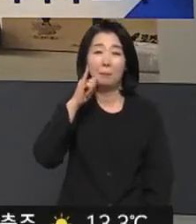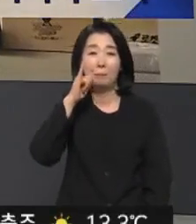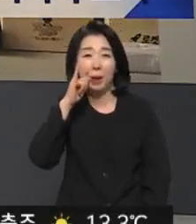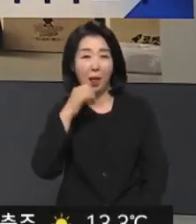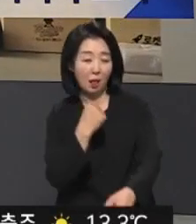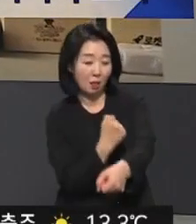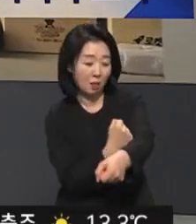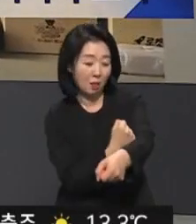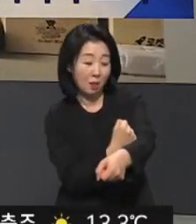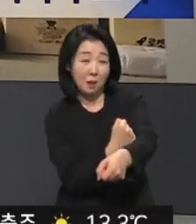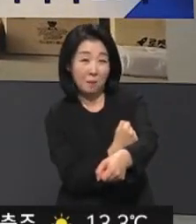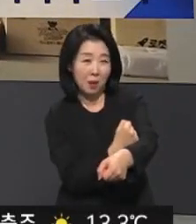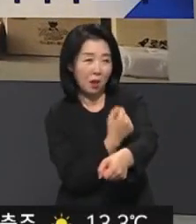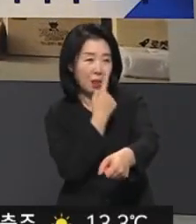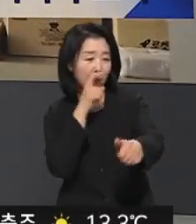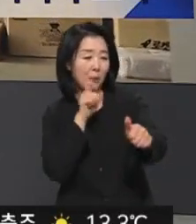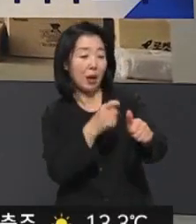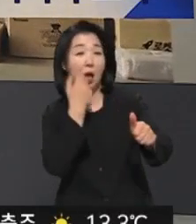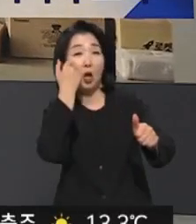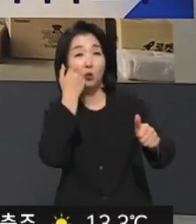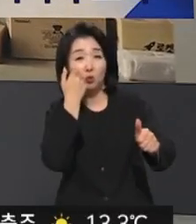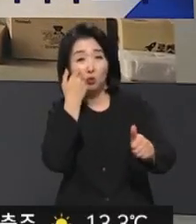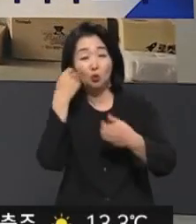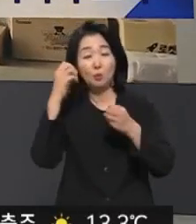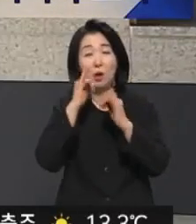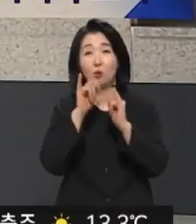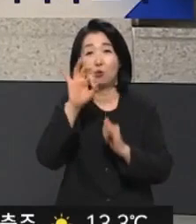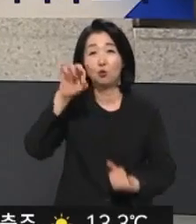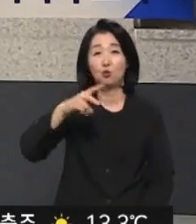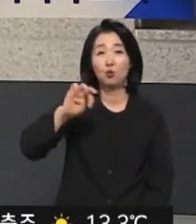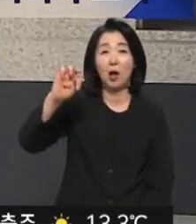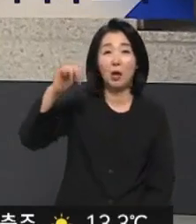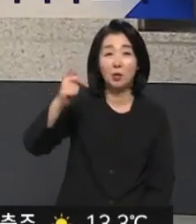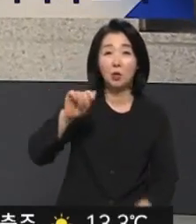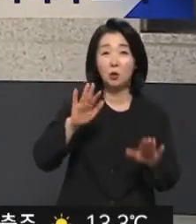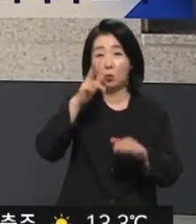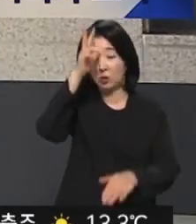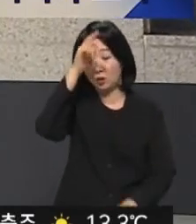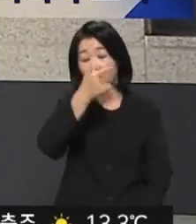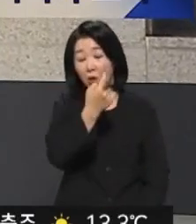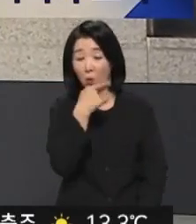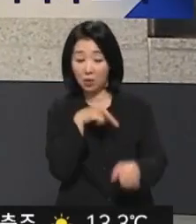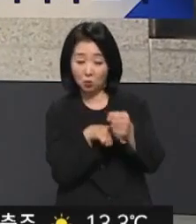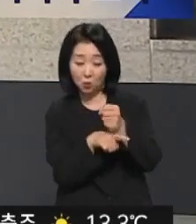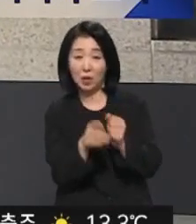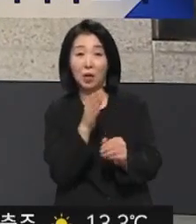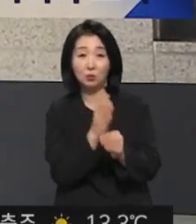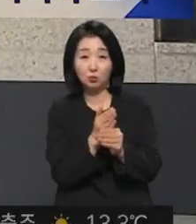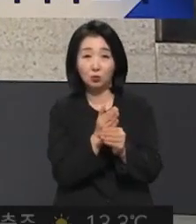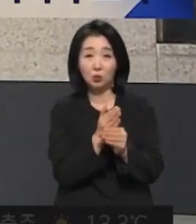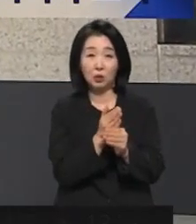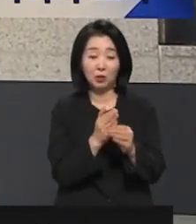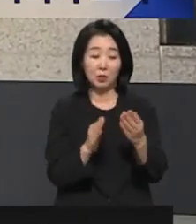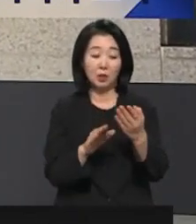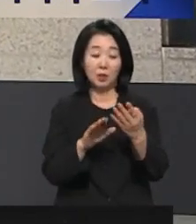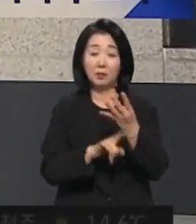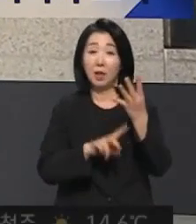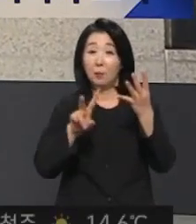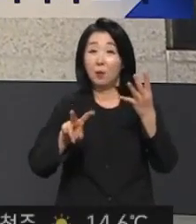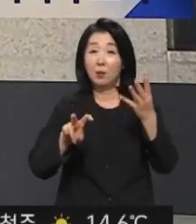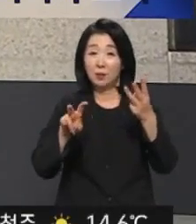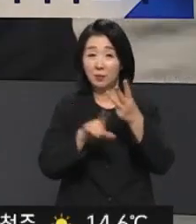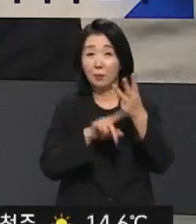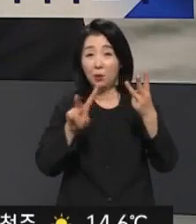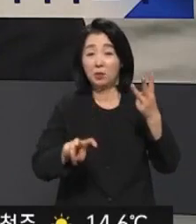마약류 취약 혐의를 받고 있죠. 배우 유아인 씨가 오늘 오전 경찰에 나와 조사를 받고 있습니다. 원래 24일 출석